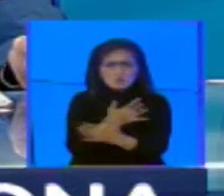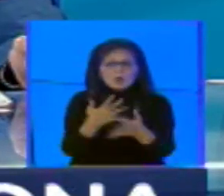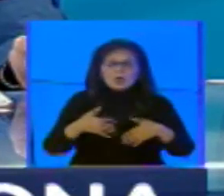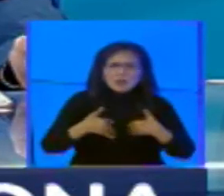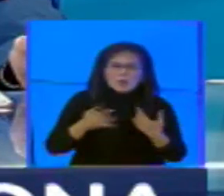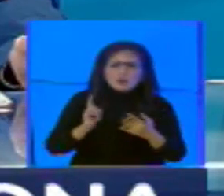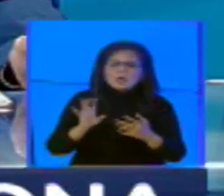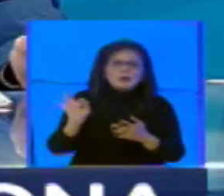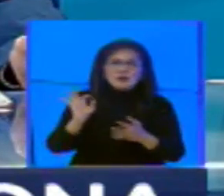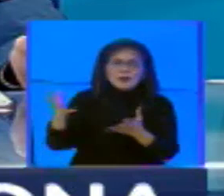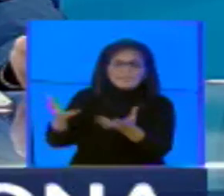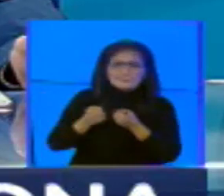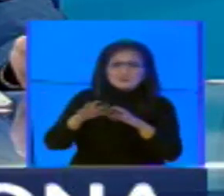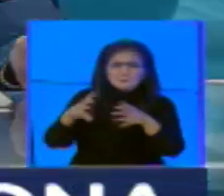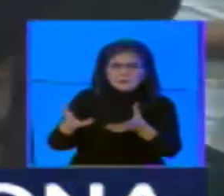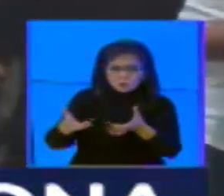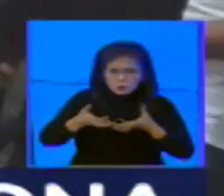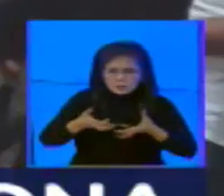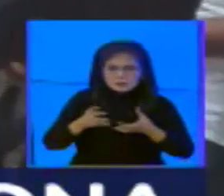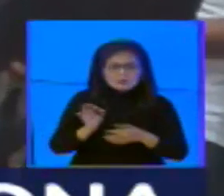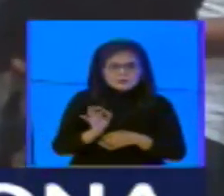meratanya bantuan.